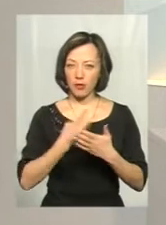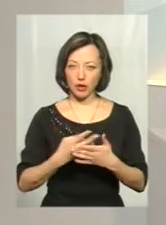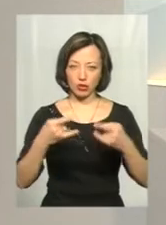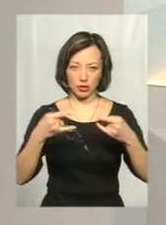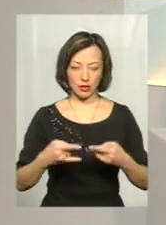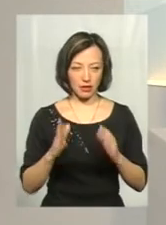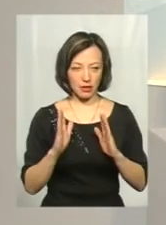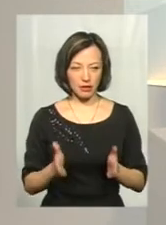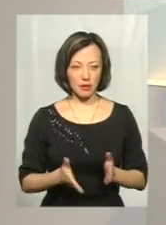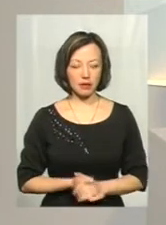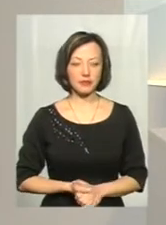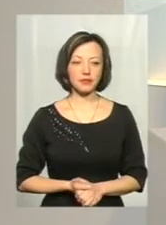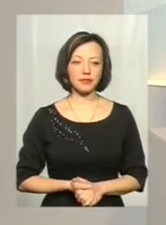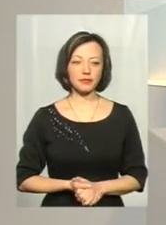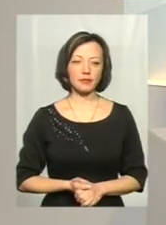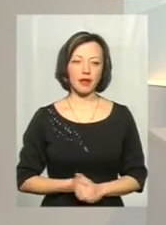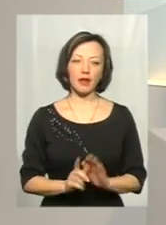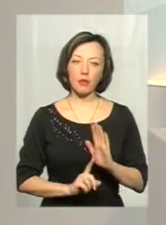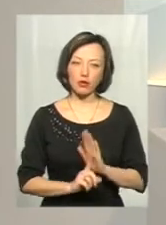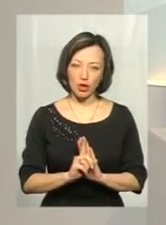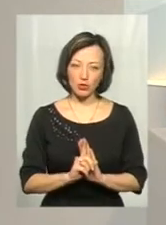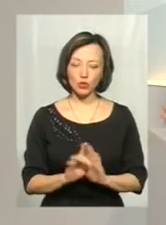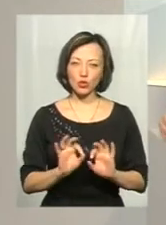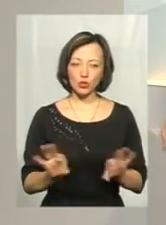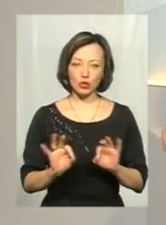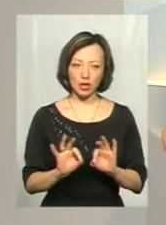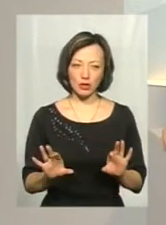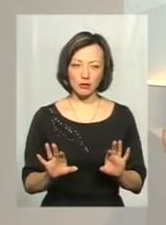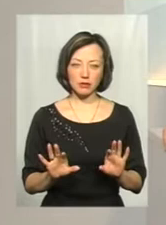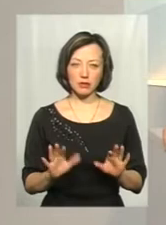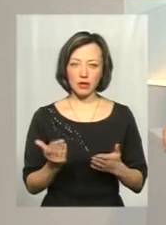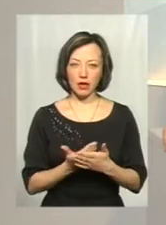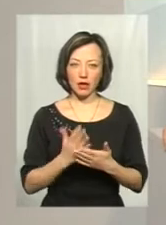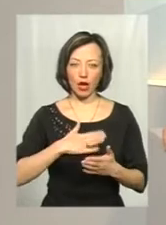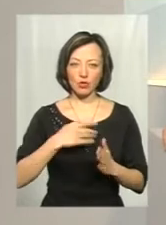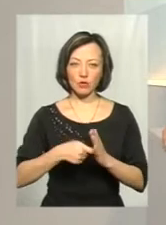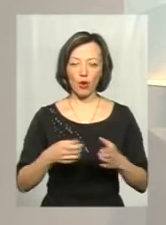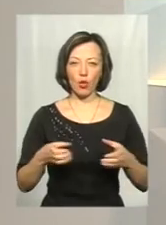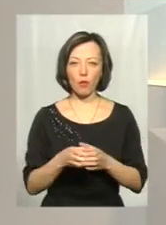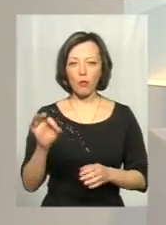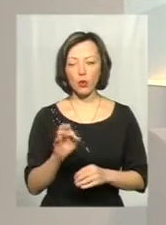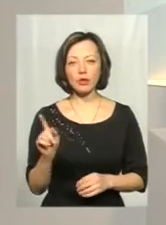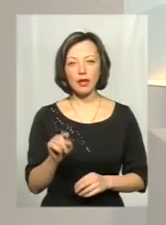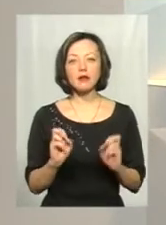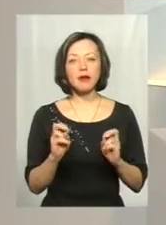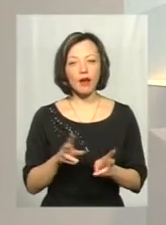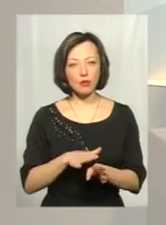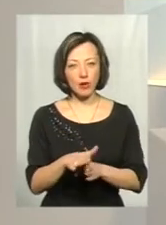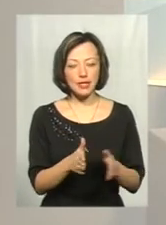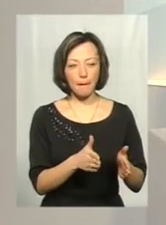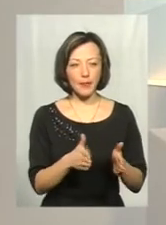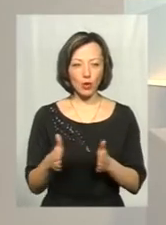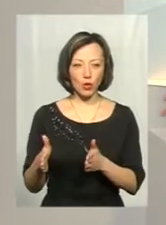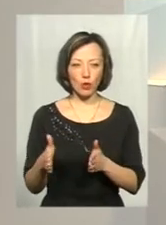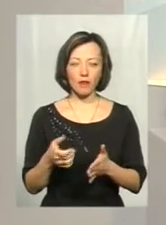будете бачити на ваших екранах. А для початку сюжет нашої знімальної групи про те, як відбувається